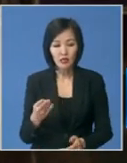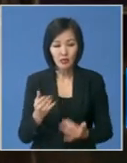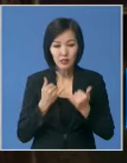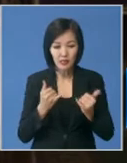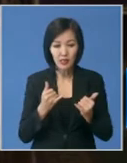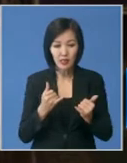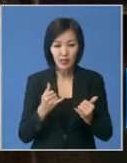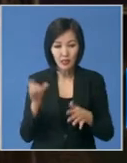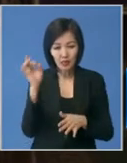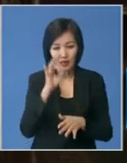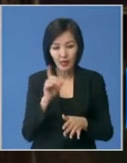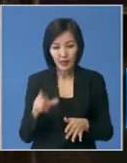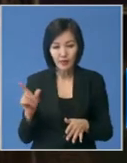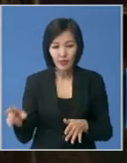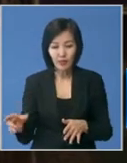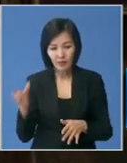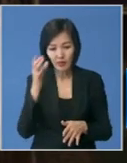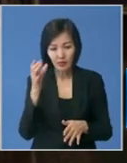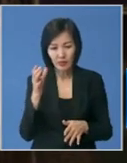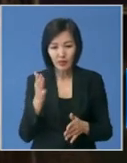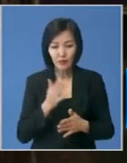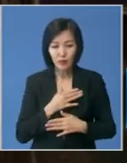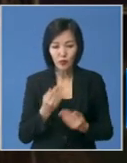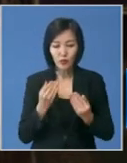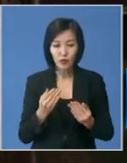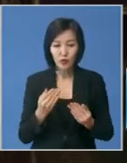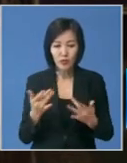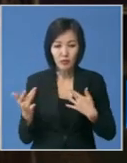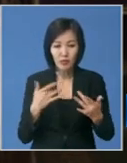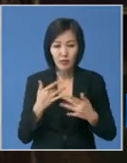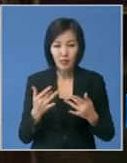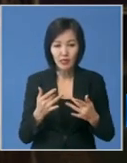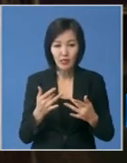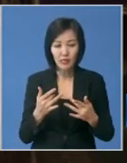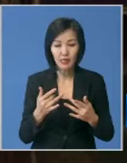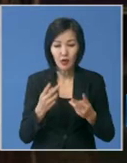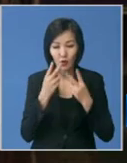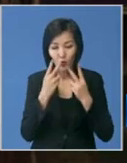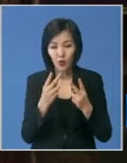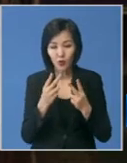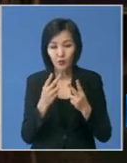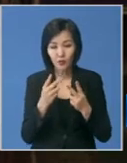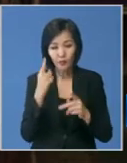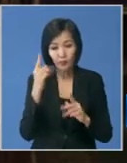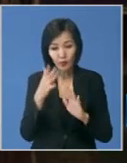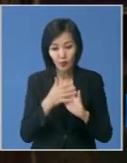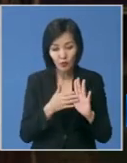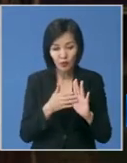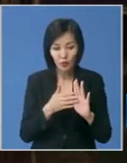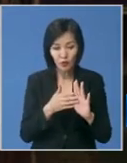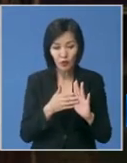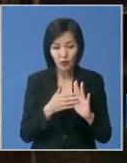зиялыларының Алашорда үкіметі кезіндегі біз жағдайларын бүгінгі таңда Бекен Римов атындағы драма театрда спектакльді